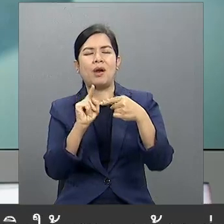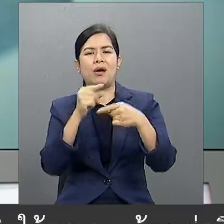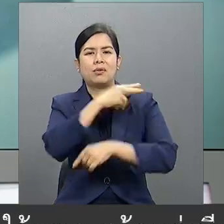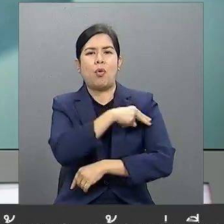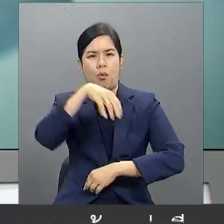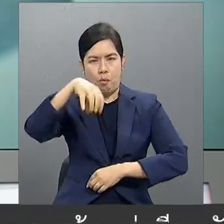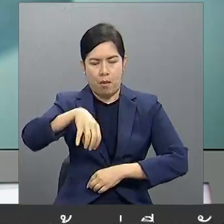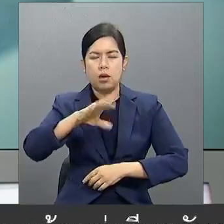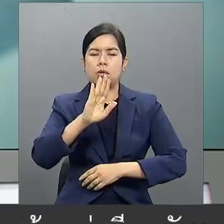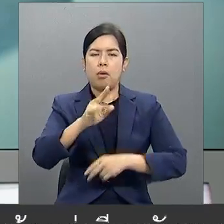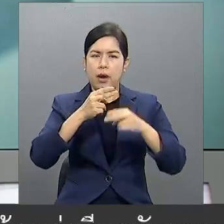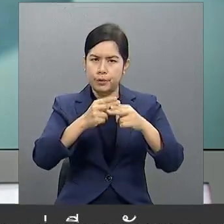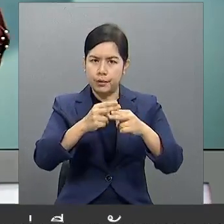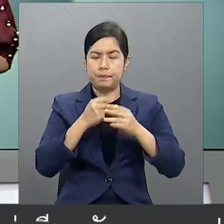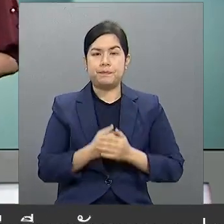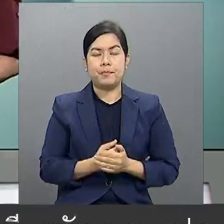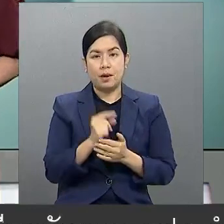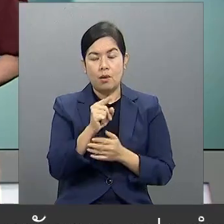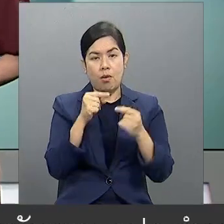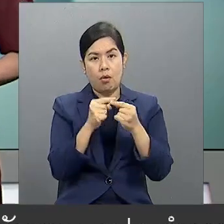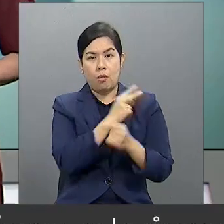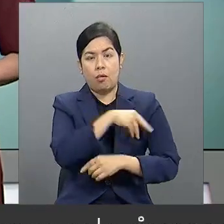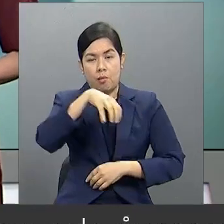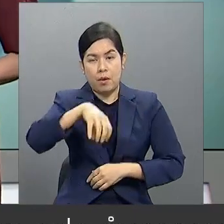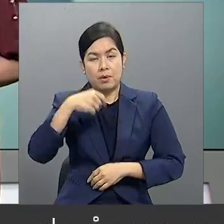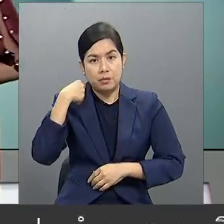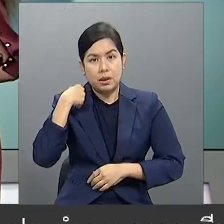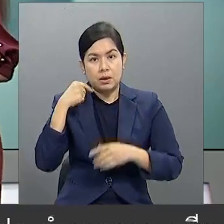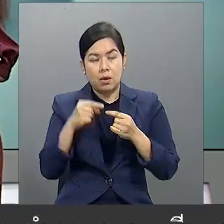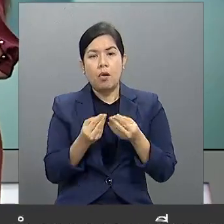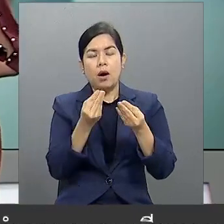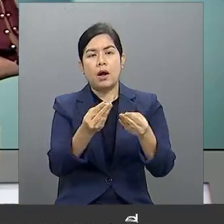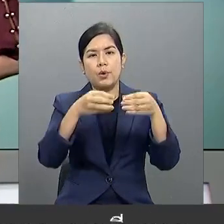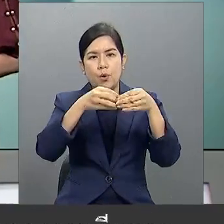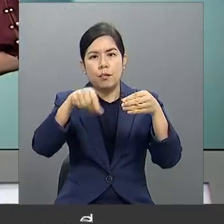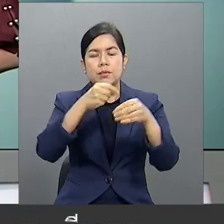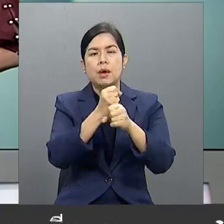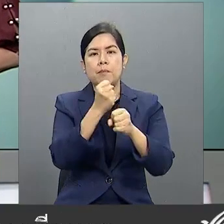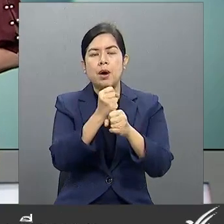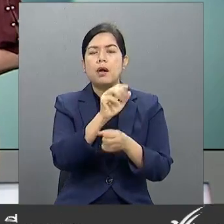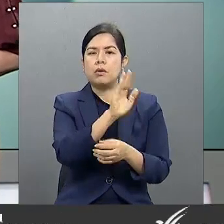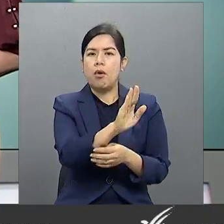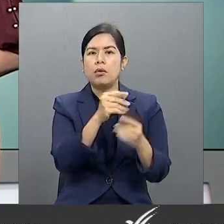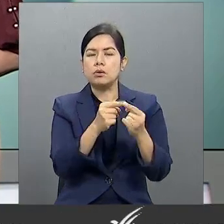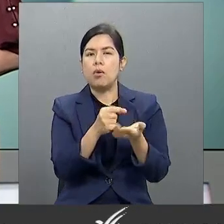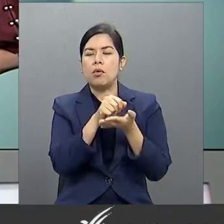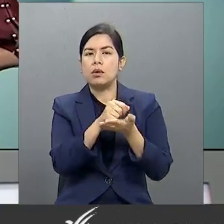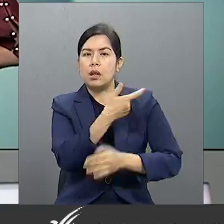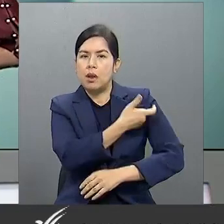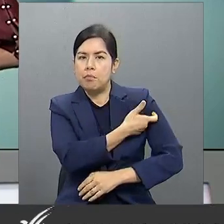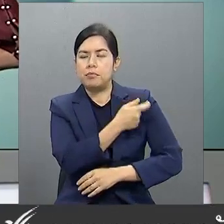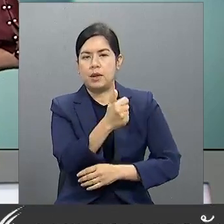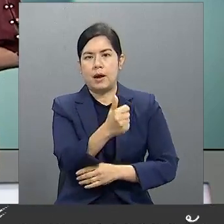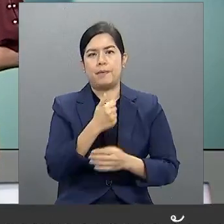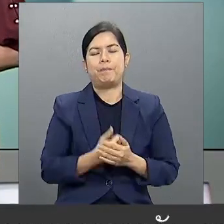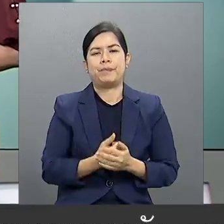ายให้พนักงานเนี่ยได้รับวัคซีนก่อนเหมือนกันนะคะนี่เป็นตัวอย่างแค่บางส่วนนะคะ แต่แล้วบริษัทเขาพยายามจะไป